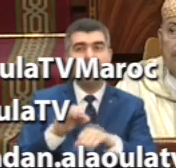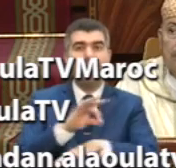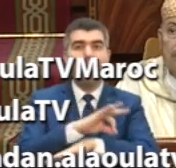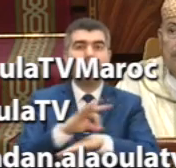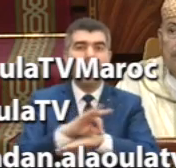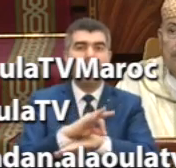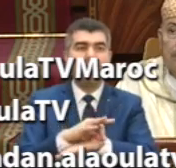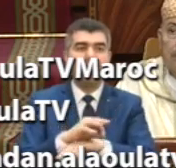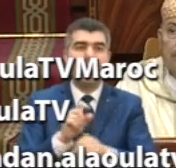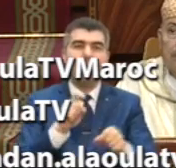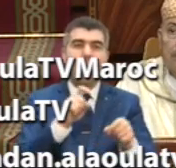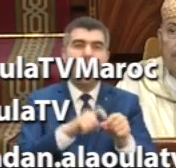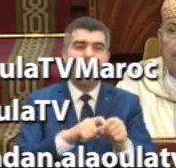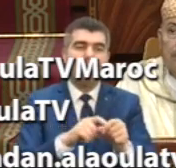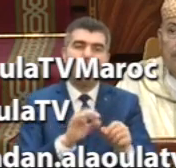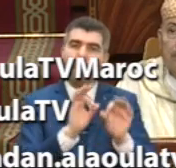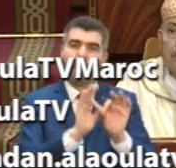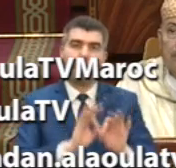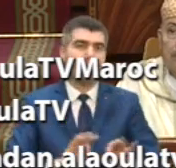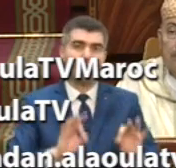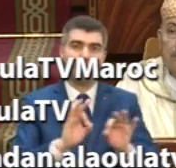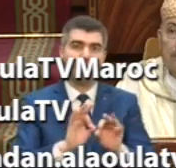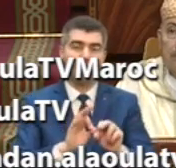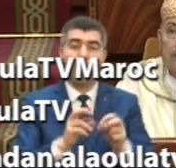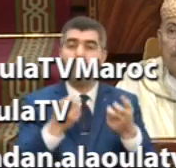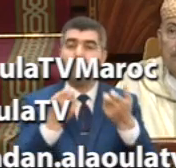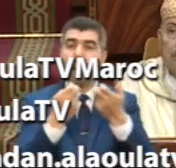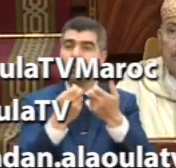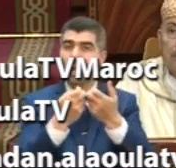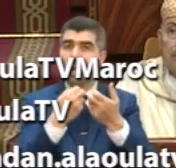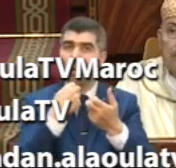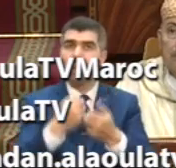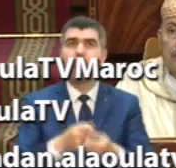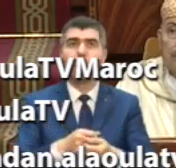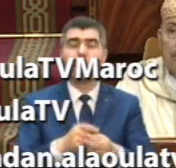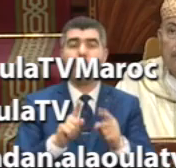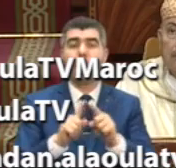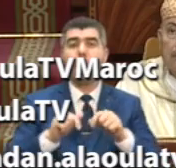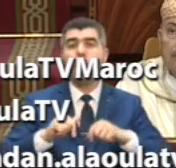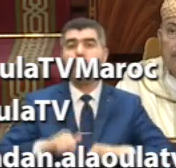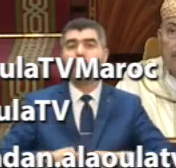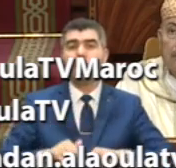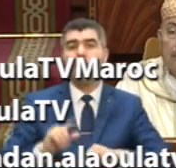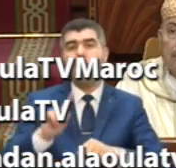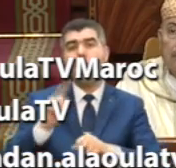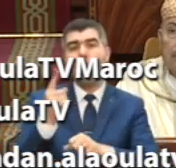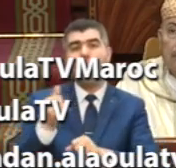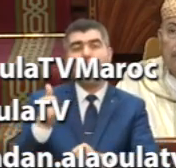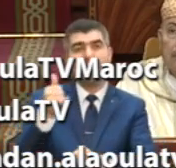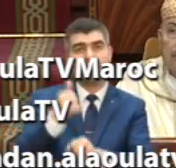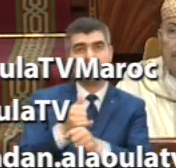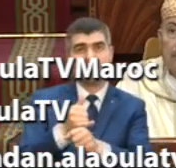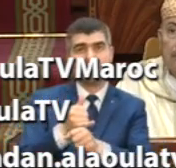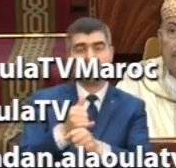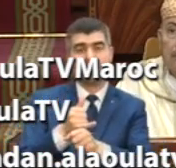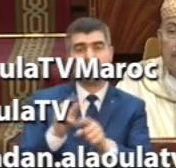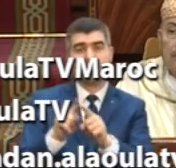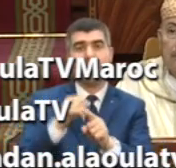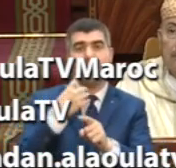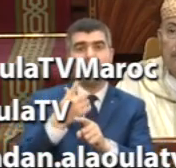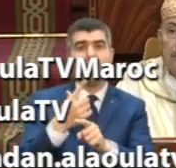غير منقبة. نموذج الأمثل كان عندنا واحد الوزير الأول متميز جدا هو سي